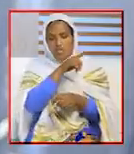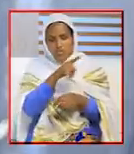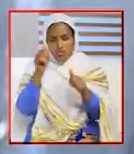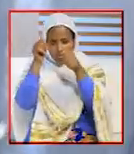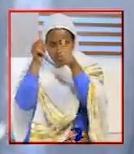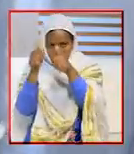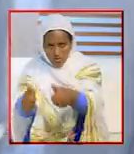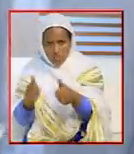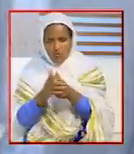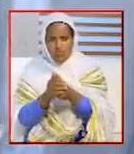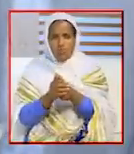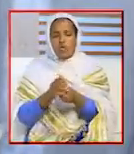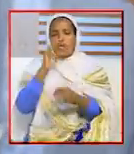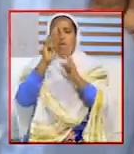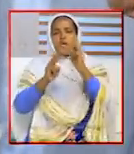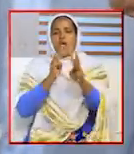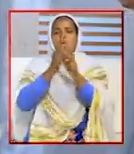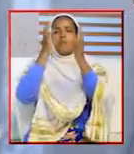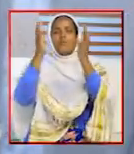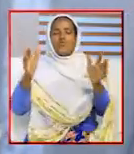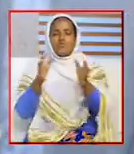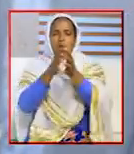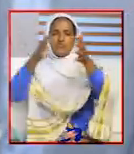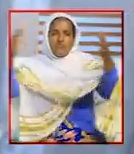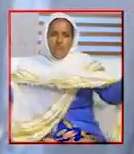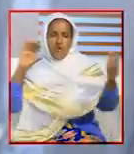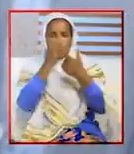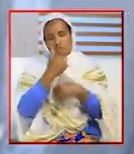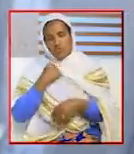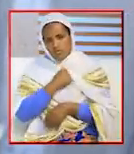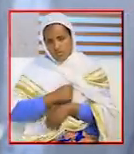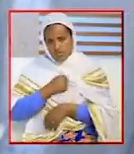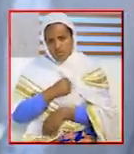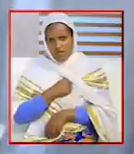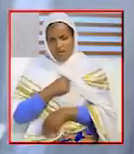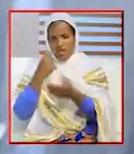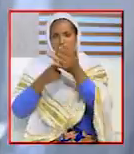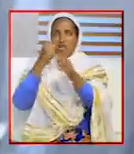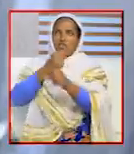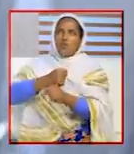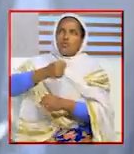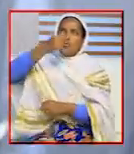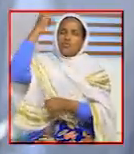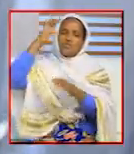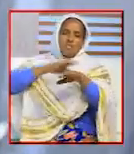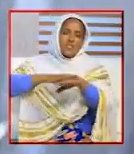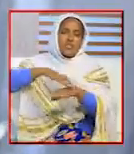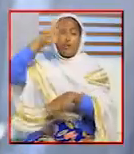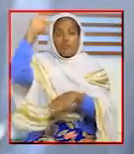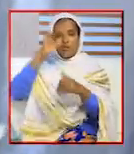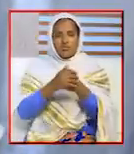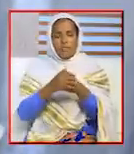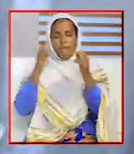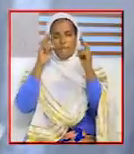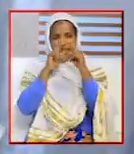እነዚሁ ራሳቸው የዓለማዊነት ማስፋፊያ መሆናቸው ያሳዝናል። ይሄው ቴክኖሎጂ ይበልጡኑ